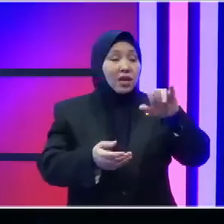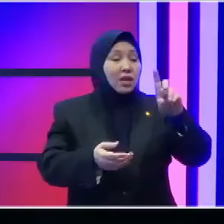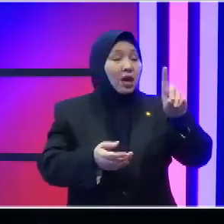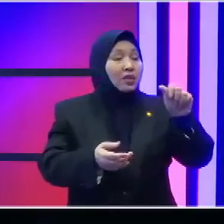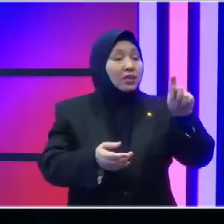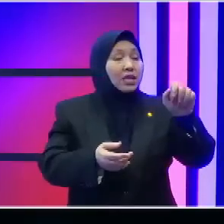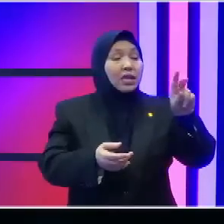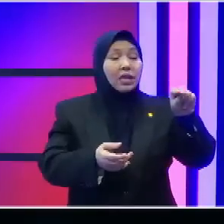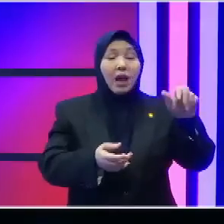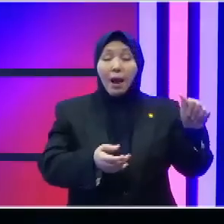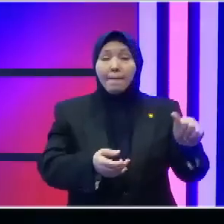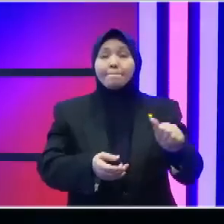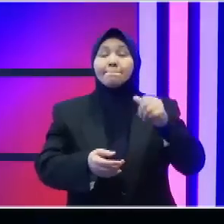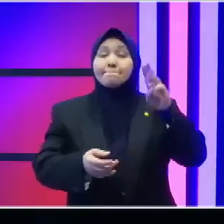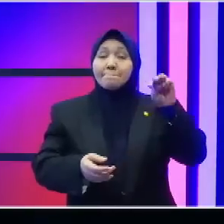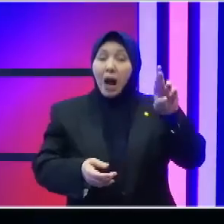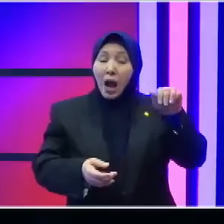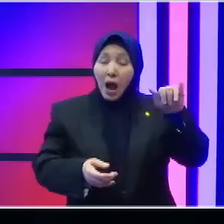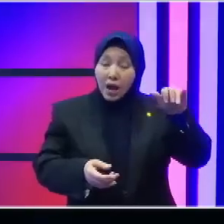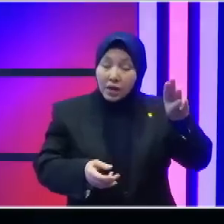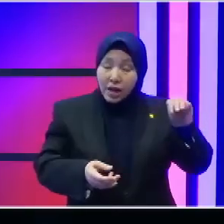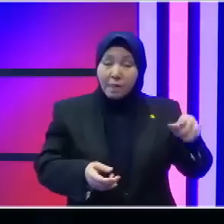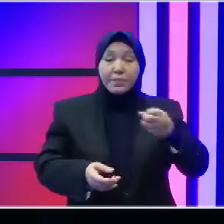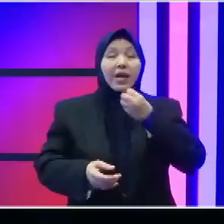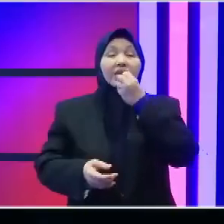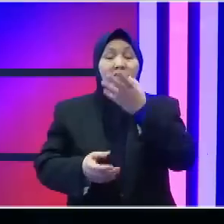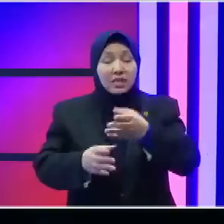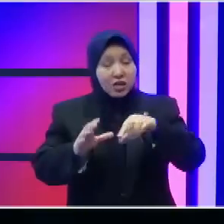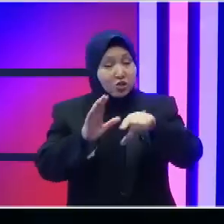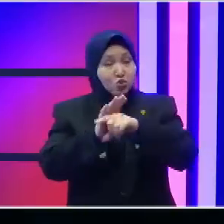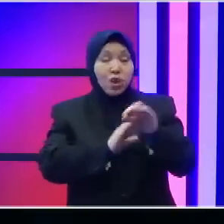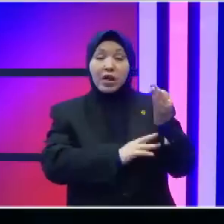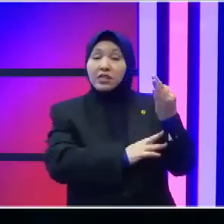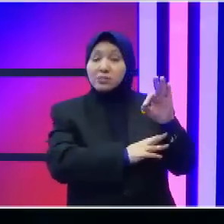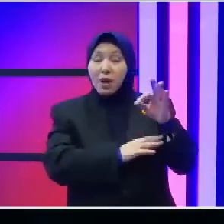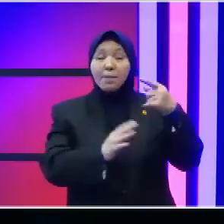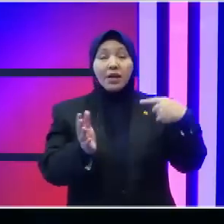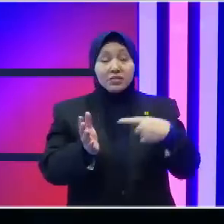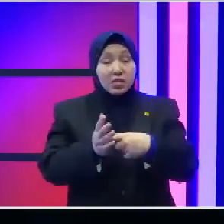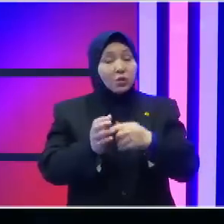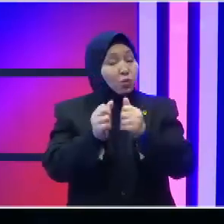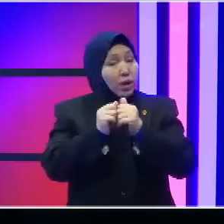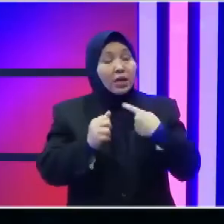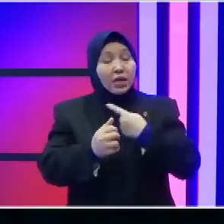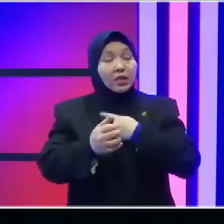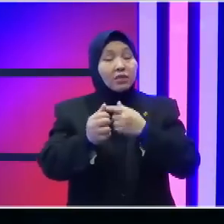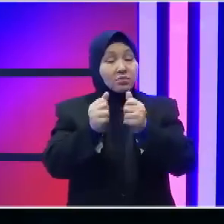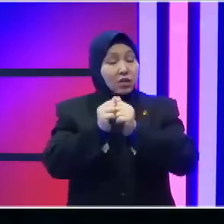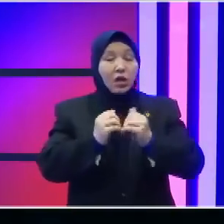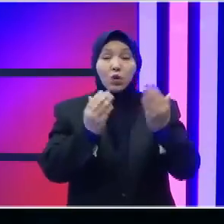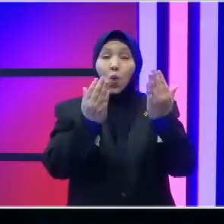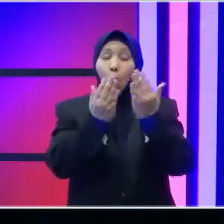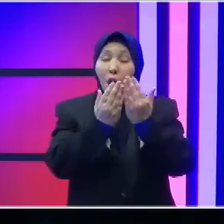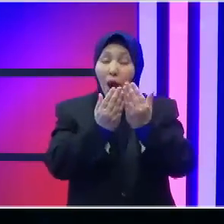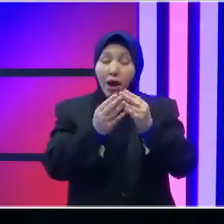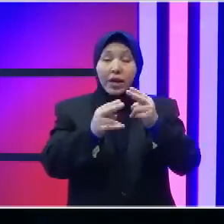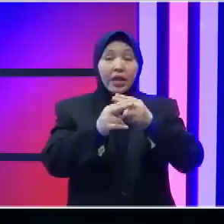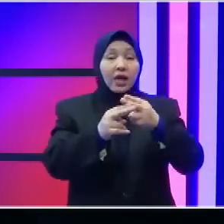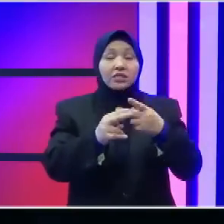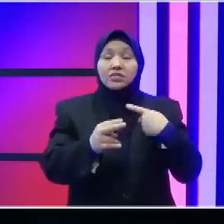Maryam yang dinyatakan pada surah yang ke-19 ini. Mari sama-sama kita mulakan dengan doa ringkas kita.